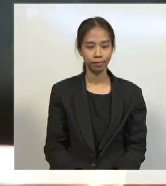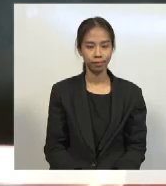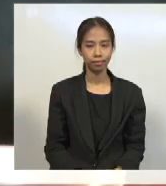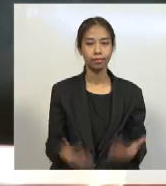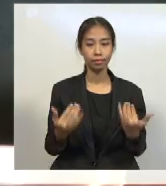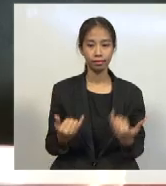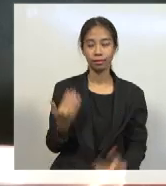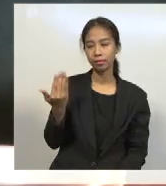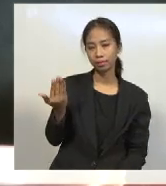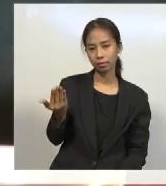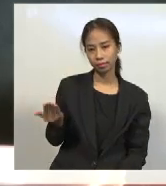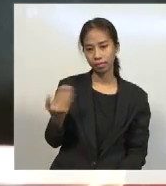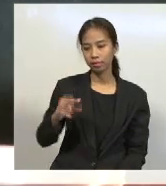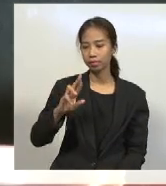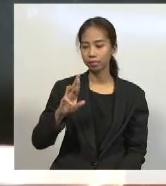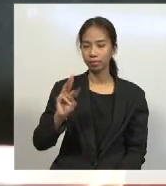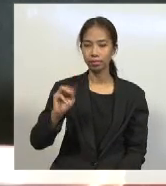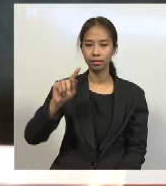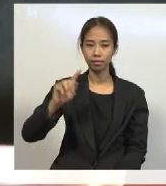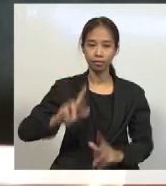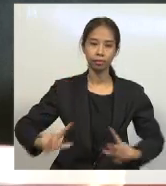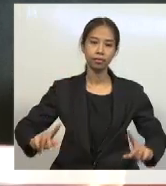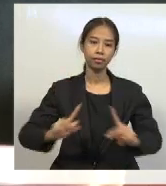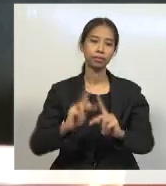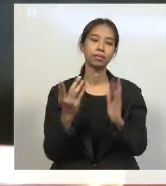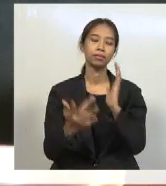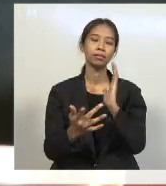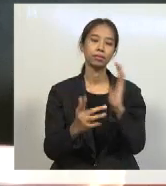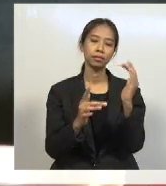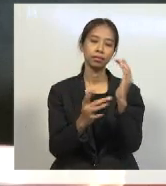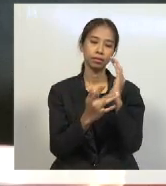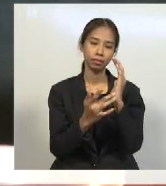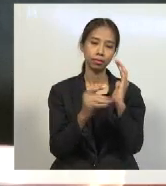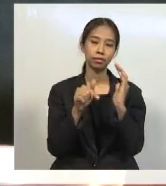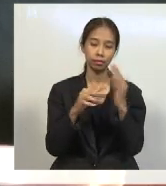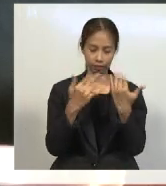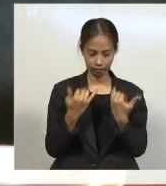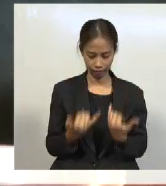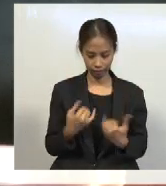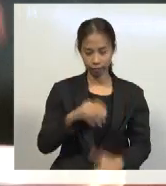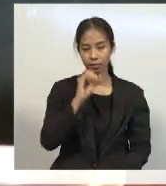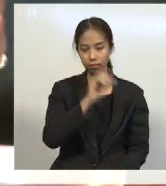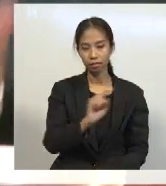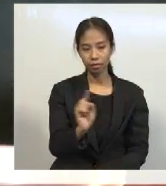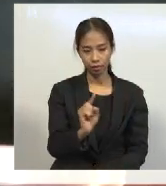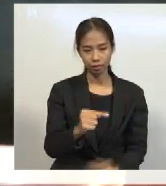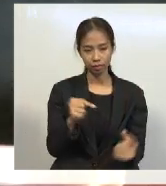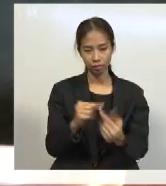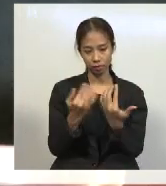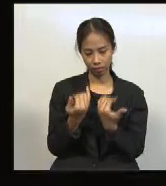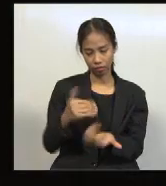างด้านของนายพุทธิพงศ์ปุณกันต์รัฐมนตรีว่าการกระทรวงดิจิทัลเพื่อเศรษฐกิจและสังคมก็ได้กล่าวถึงความคืบหน้าในเรื่องของ